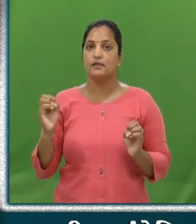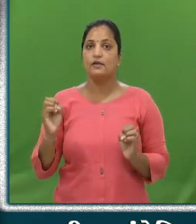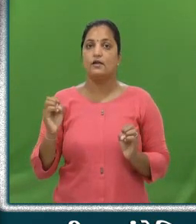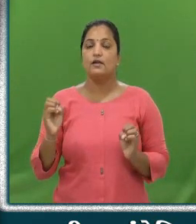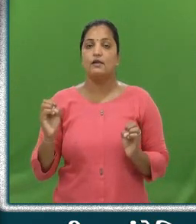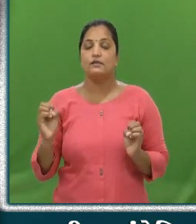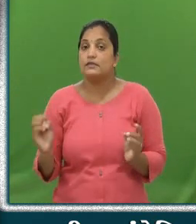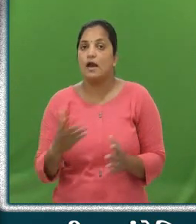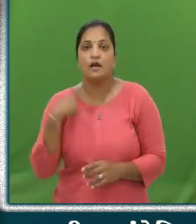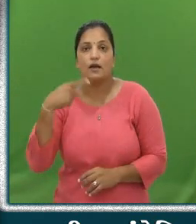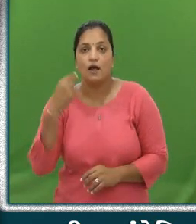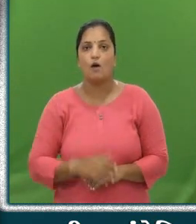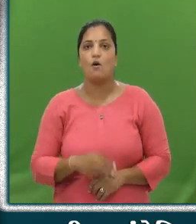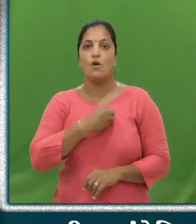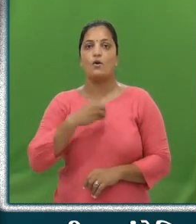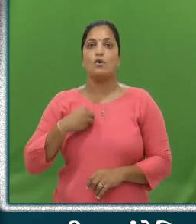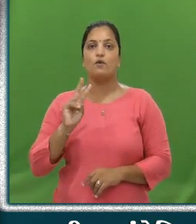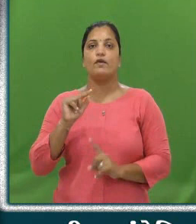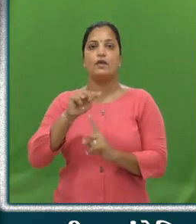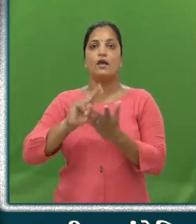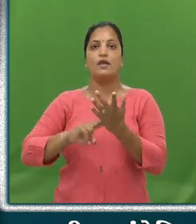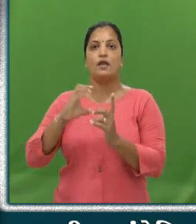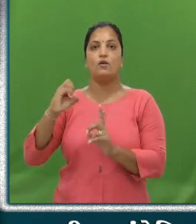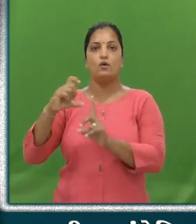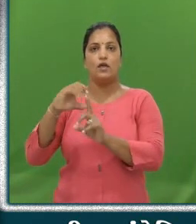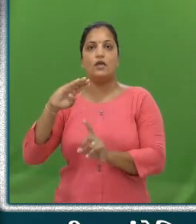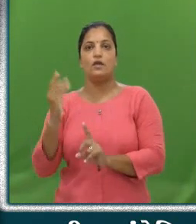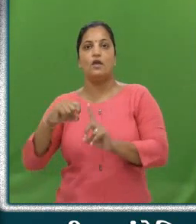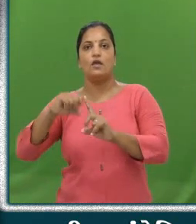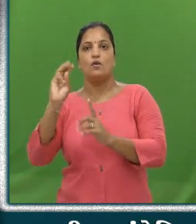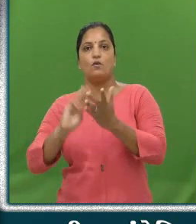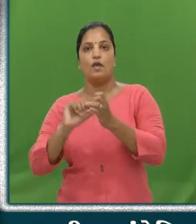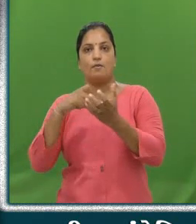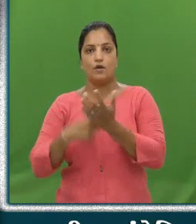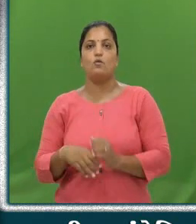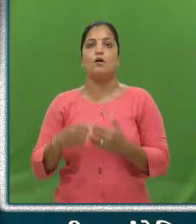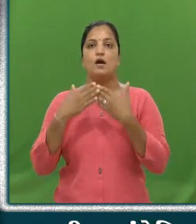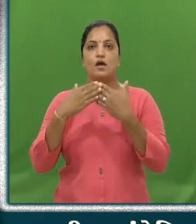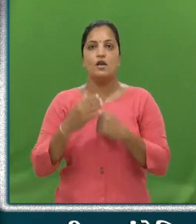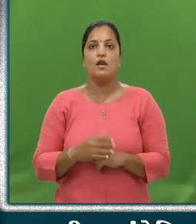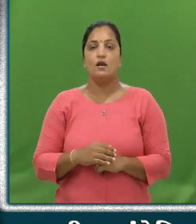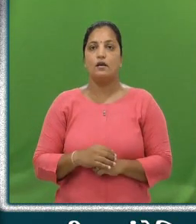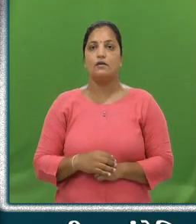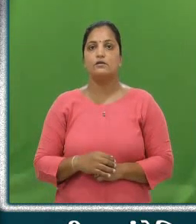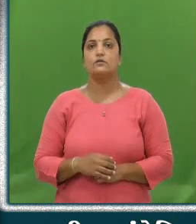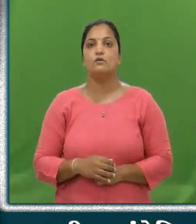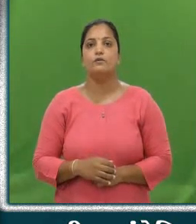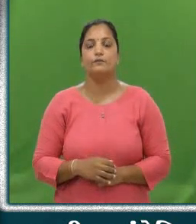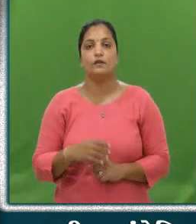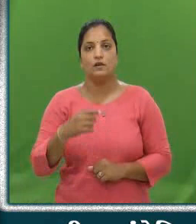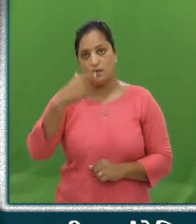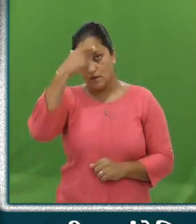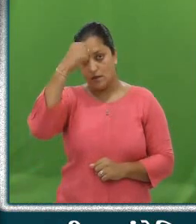कोण छे तो हूँ डॉक्टर विनोद कुमार बी पांडे अने मदद शिक्षक श्री एमएच विद्या मंदिर डगोड़ा विद्यार्थी